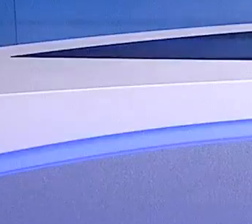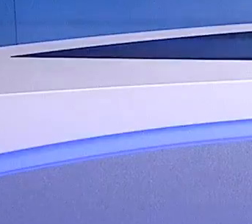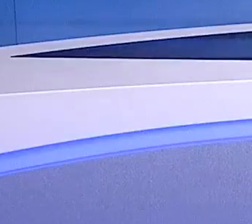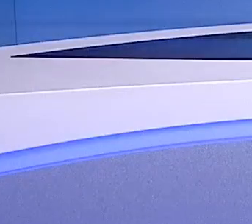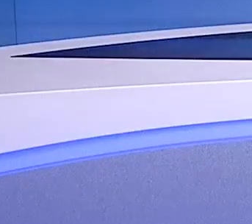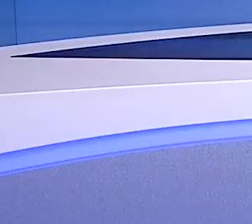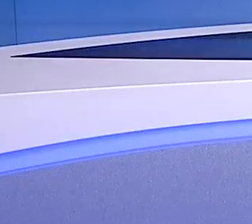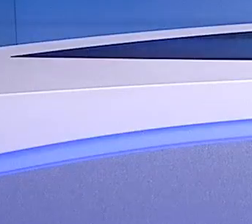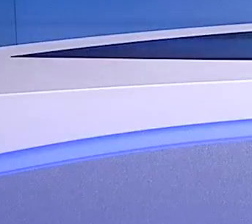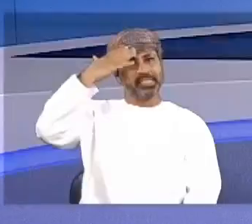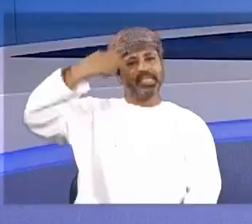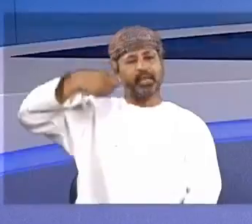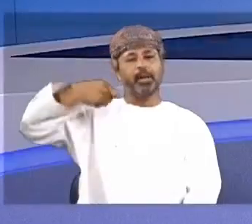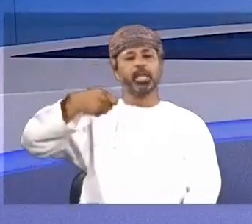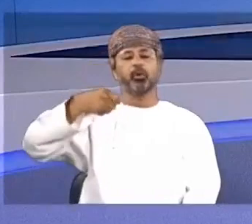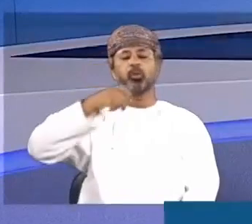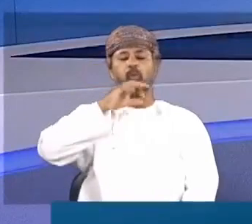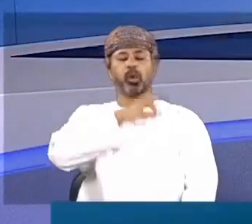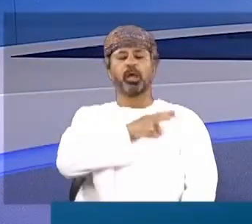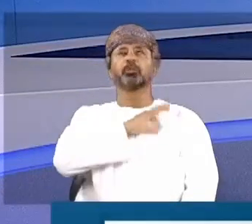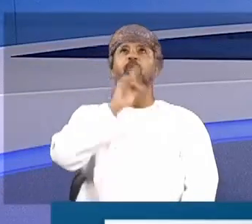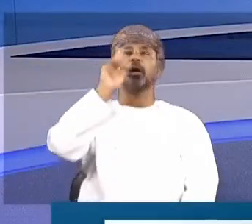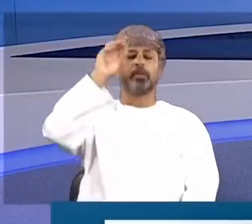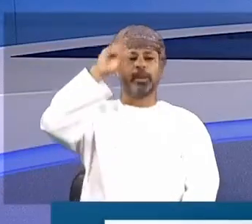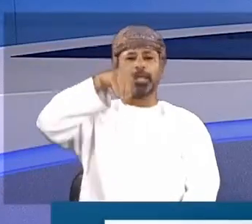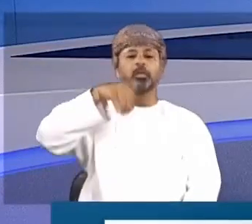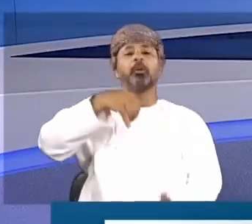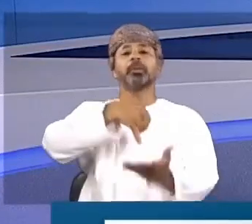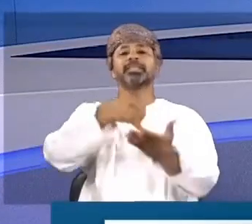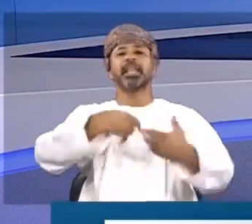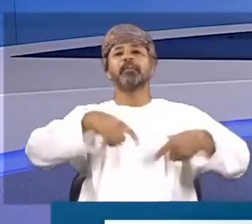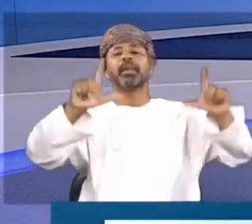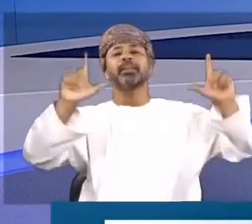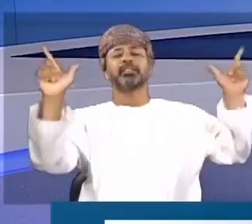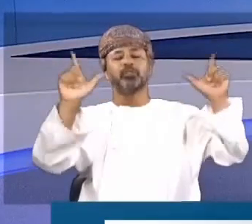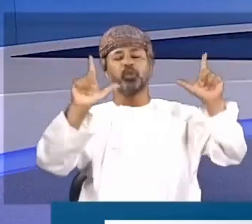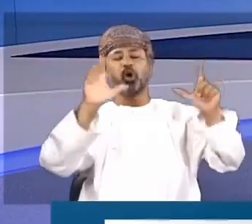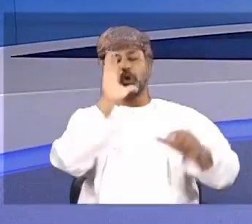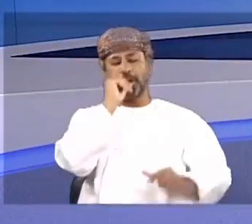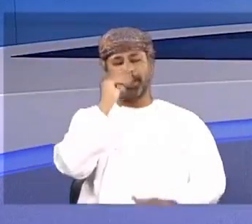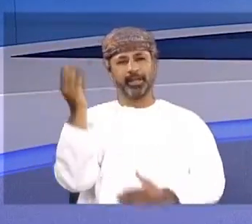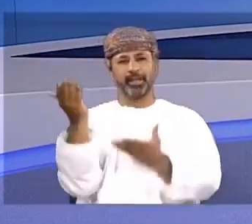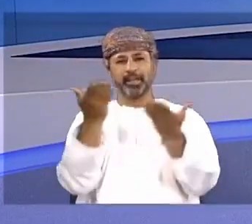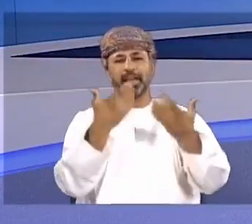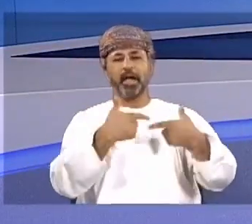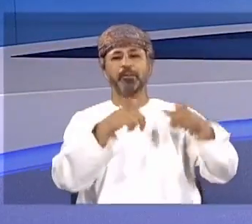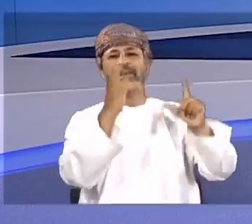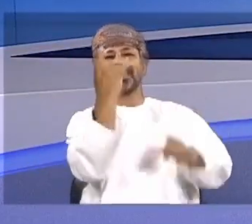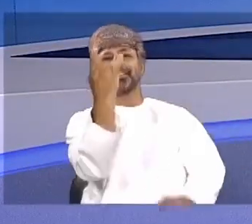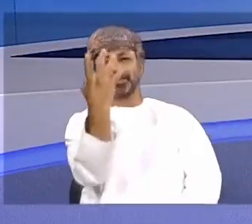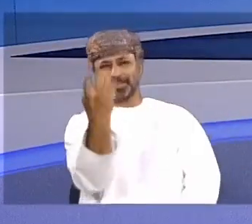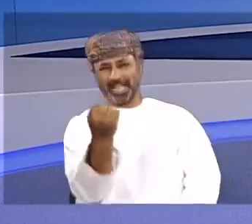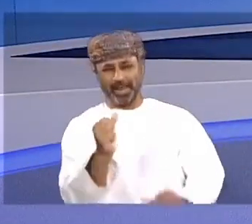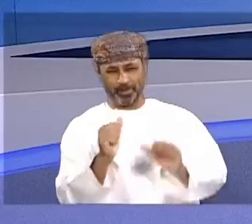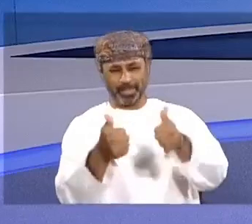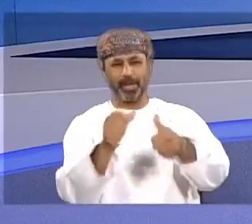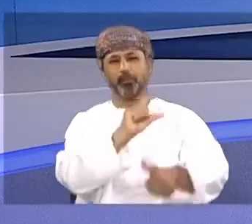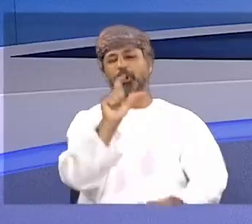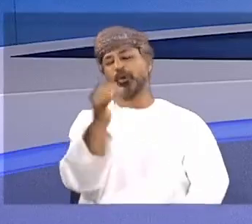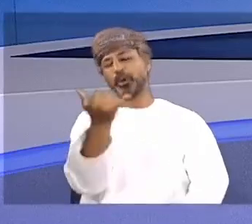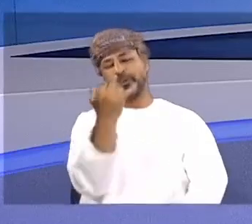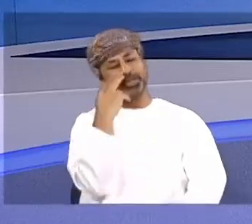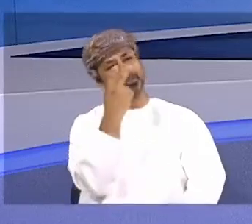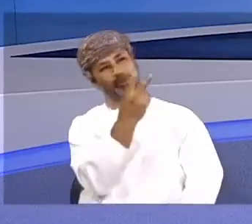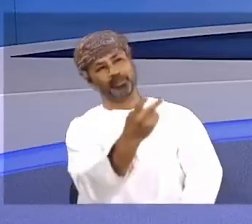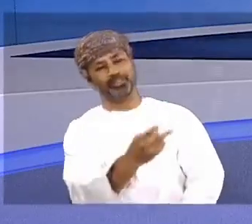مشاهدينا السلام عليكم من مركز الأخبار بتلفزيون سلطنة عمان، نحييكم ونقدم لكم أخبار العاشرة. أهلا بكم، نبدأ النشرة بأهم